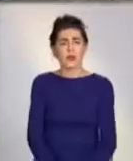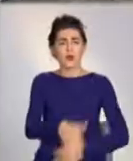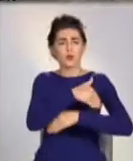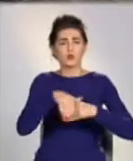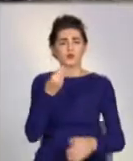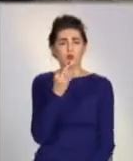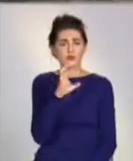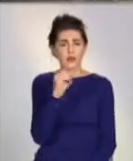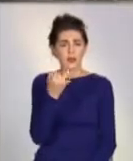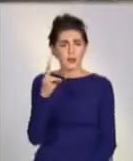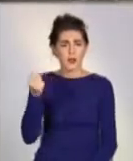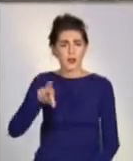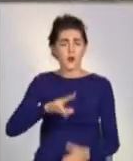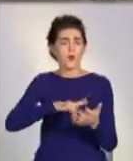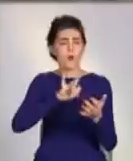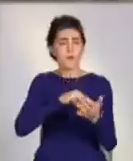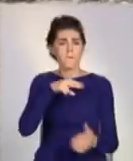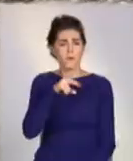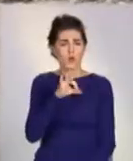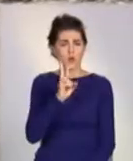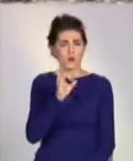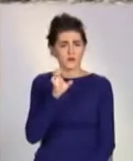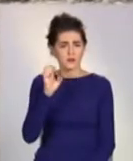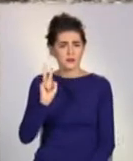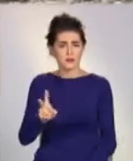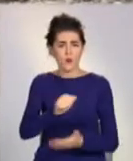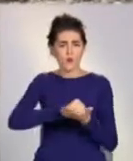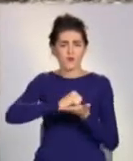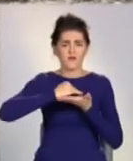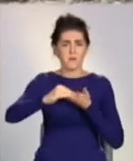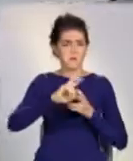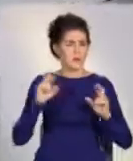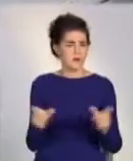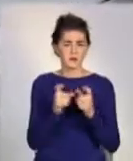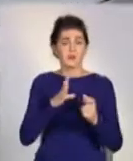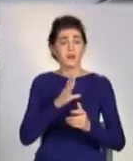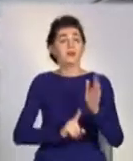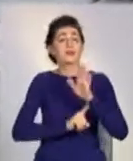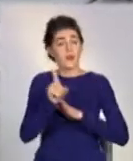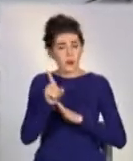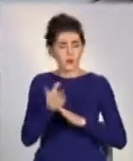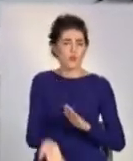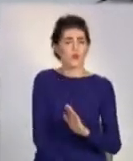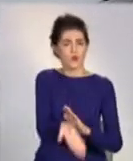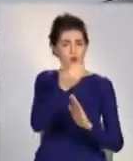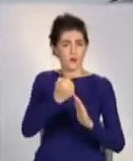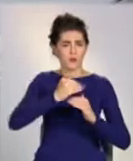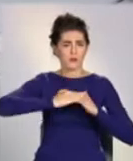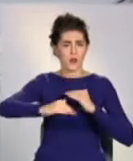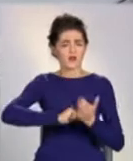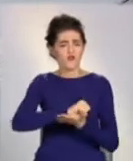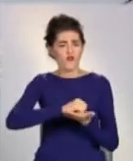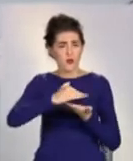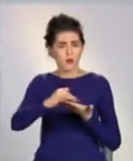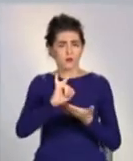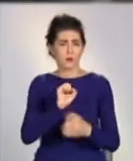вулиці Шосейній у Покровську частина дороги без асфальту. Начали і бросили. Убрали верхній слой асфальту. И на этом